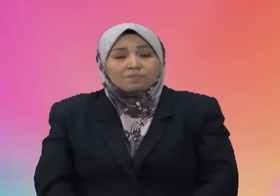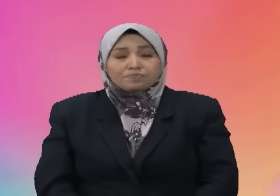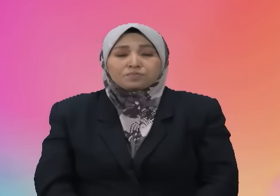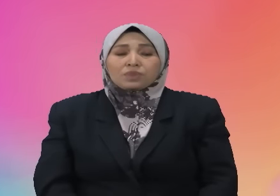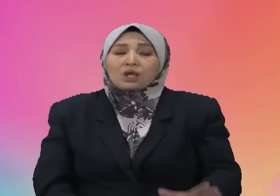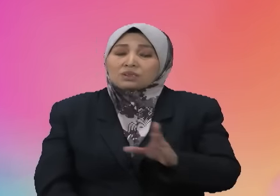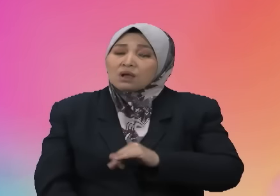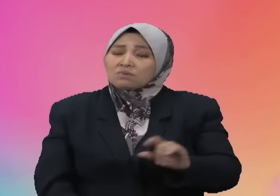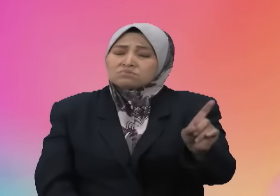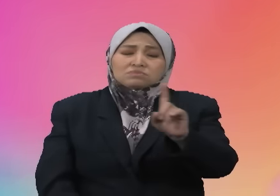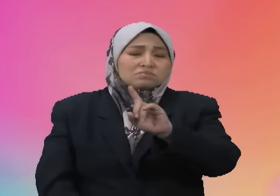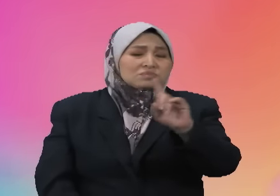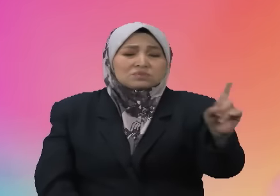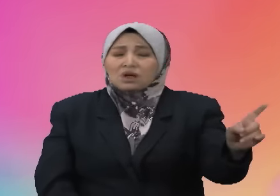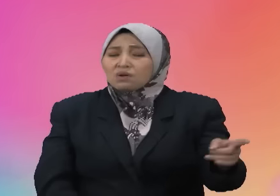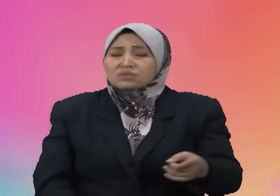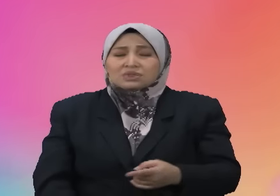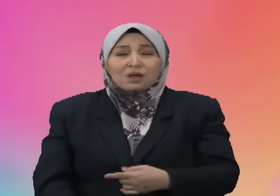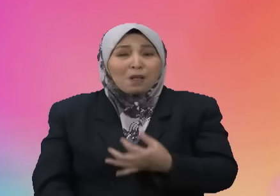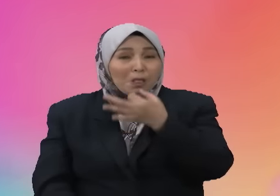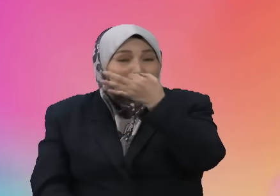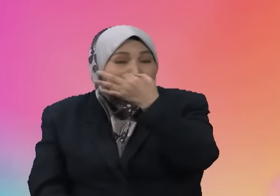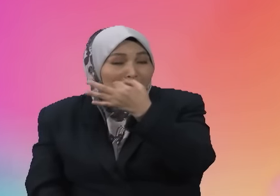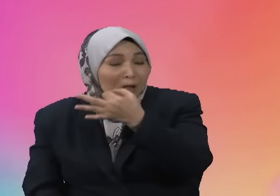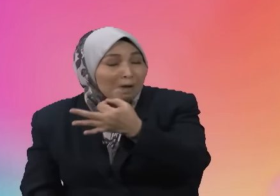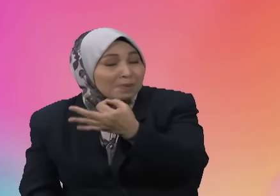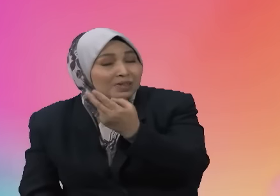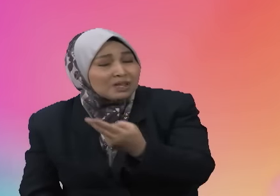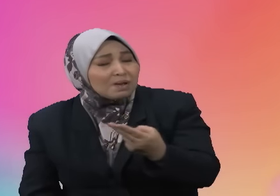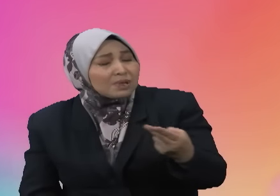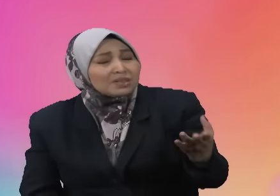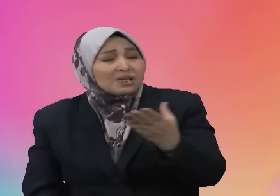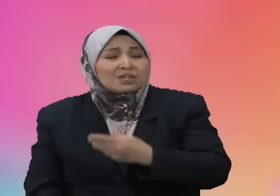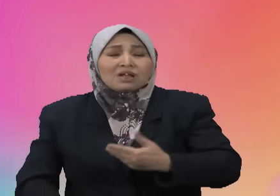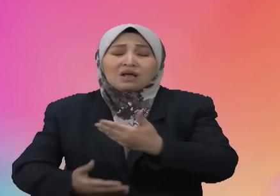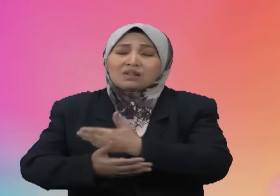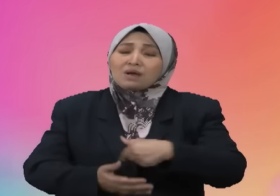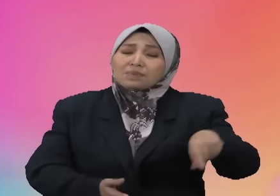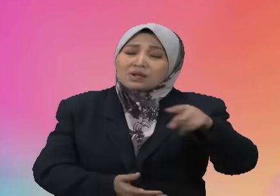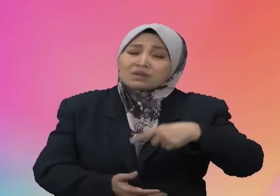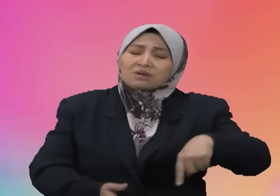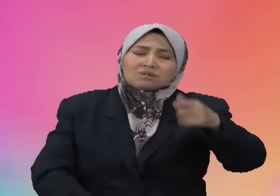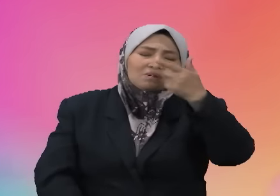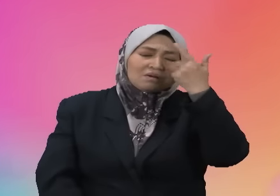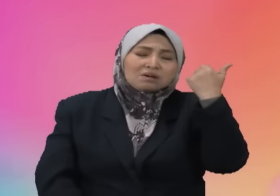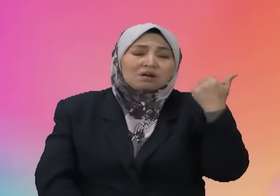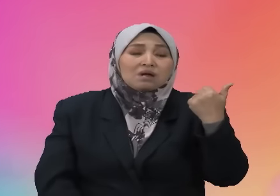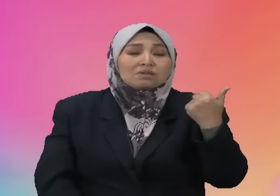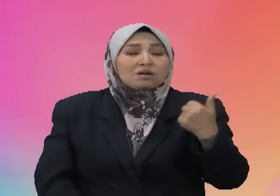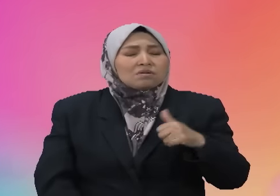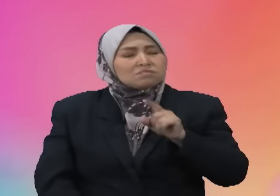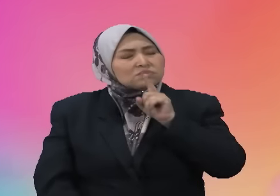W tuibka amwaluhum wa auladuhum